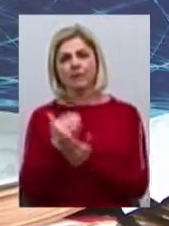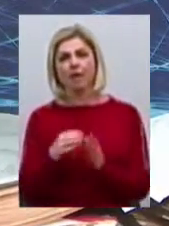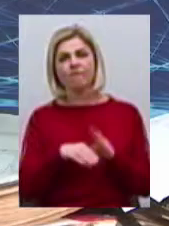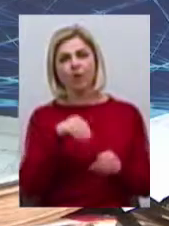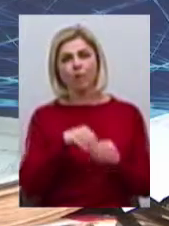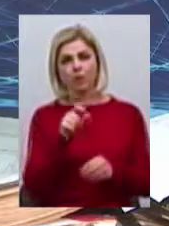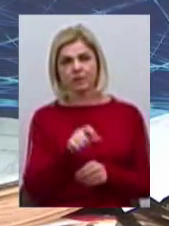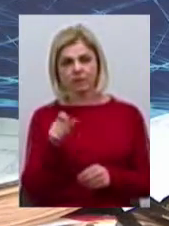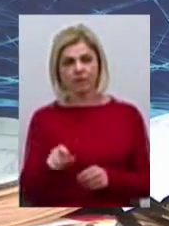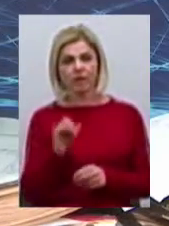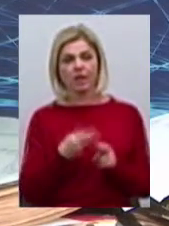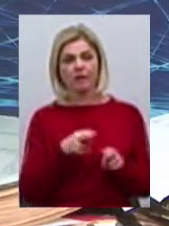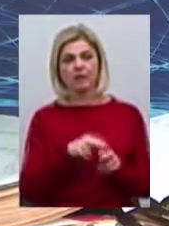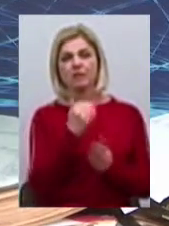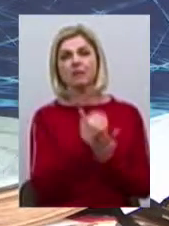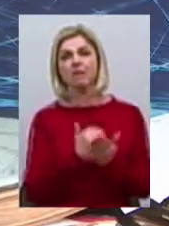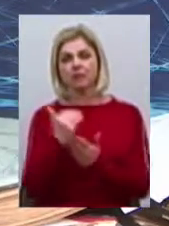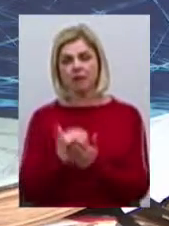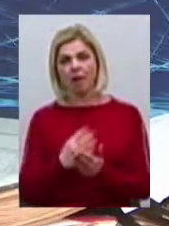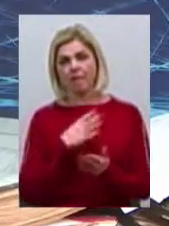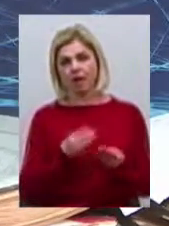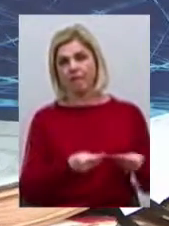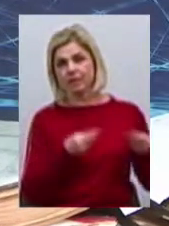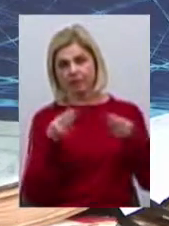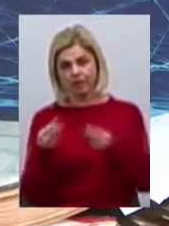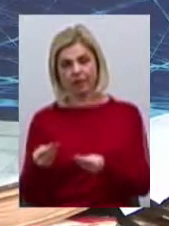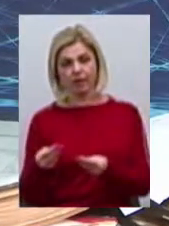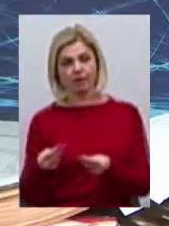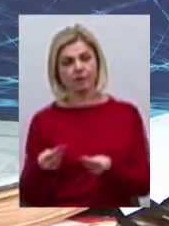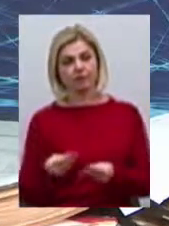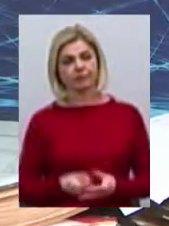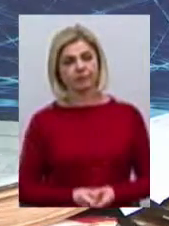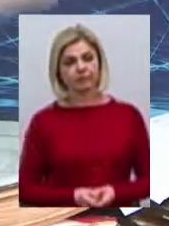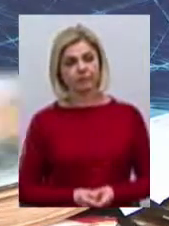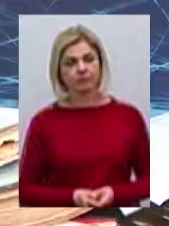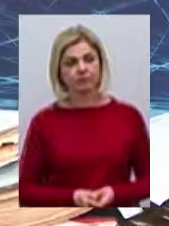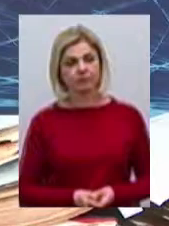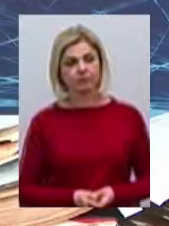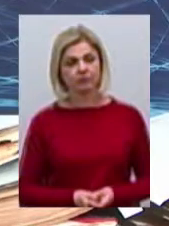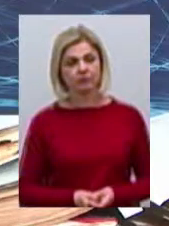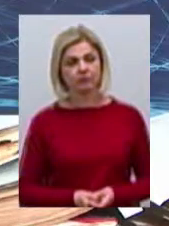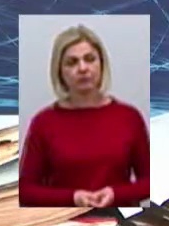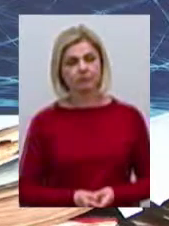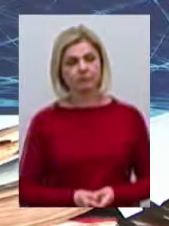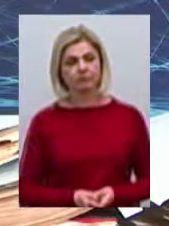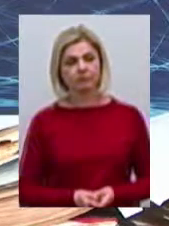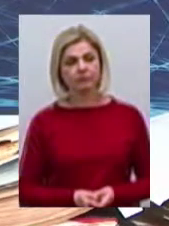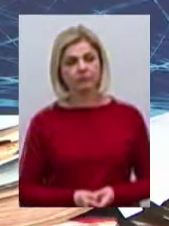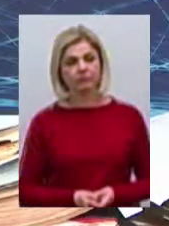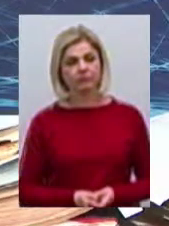виборців. І ці списки виставлялися в і списки виборців, і